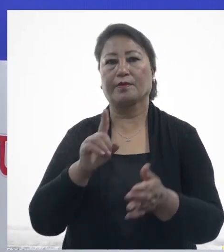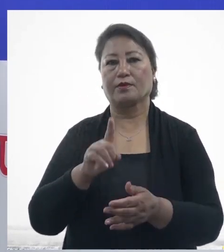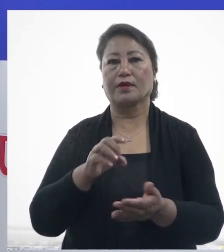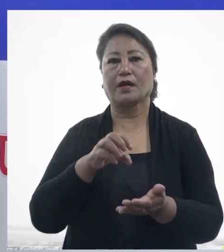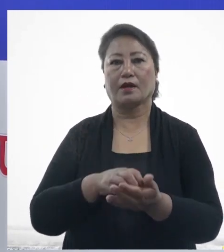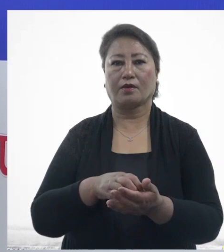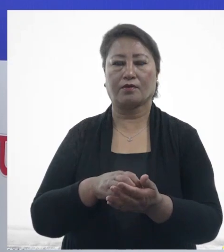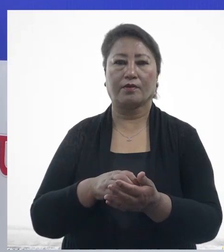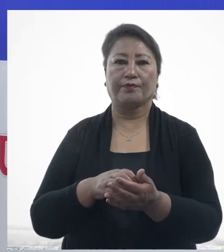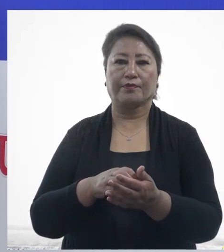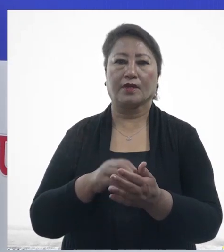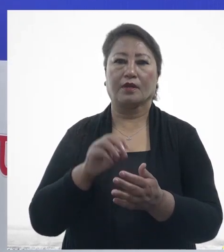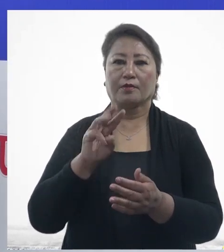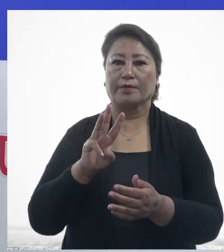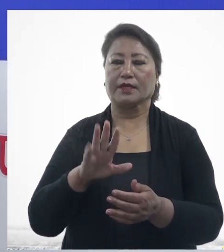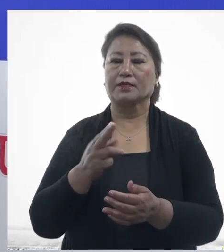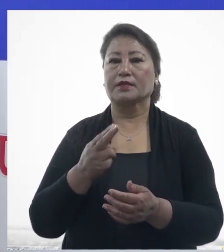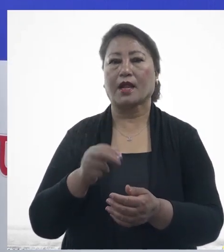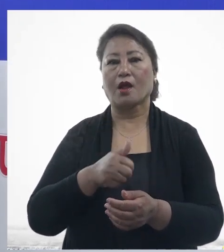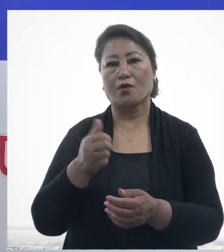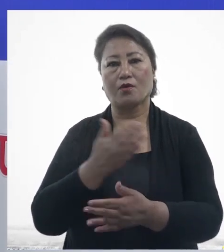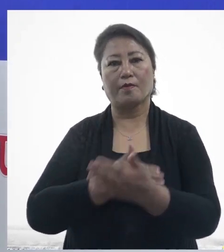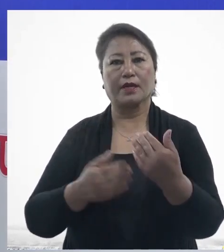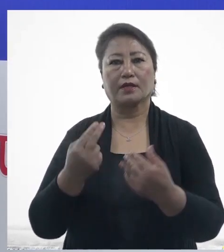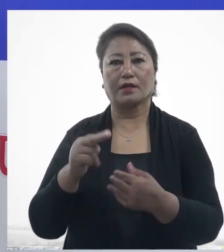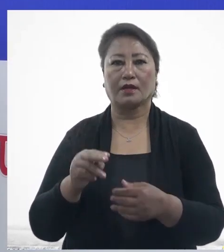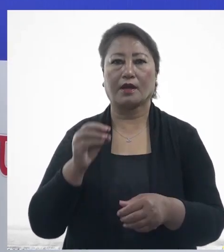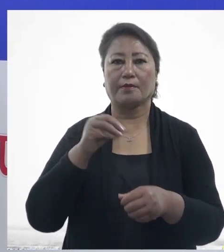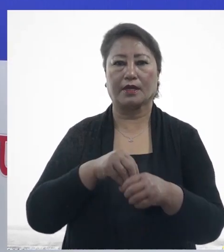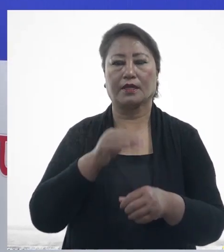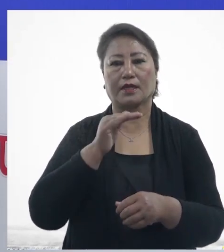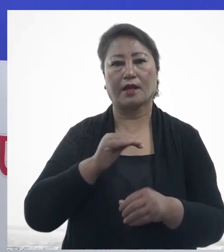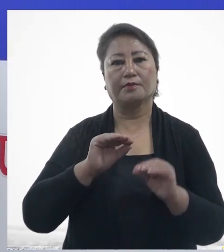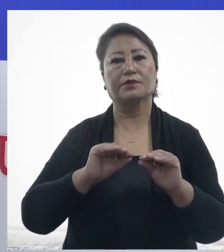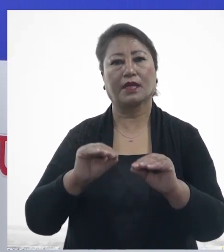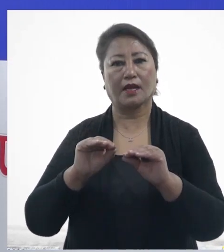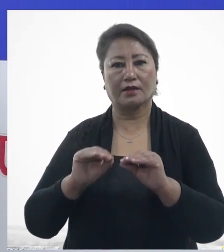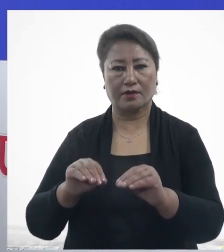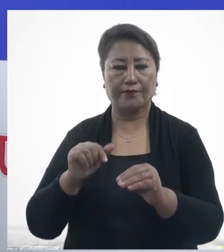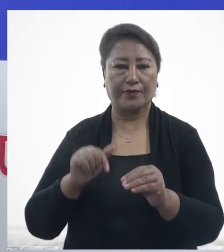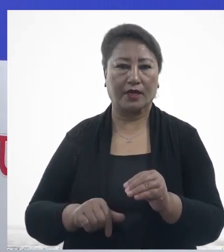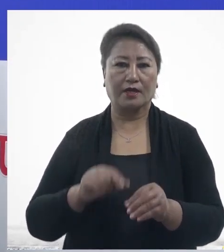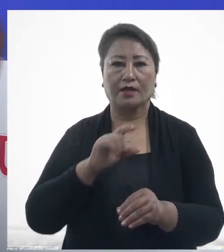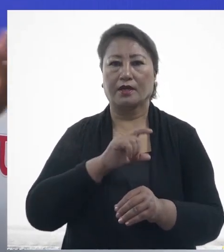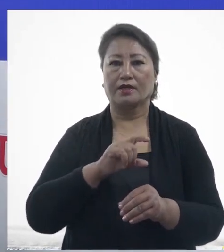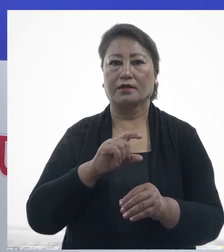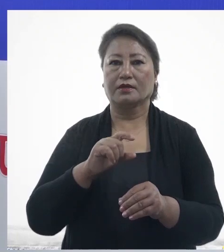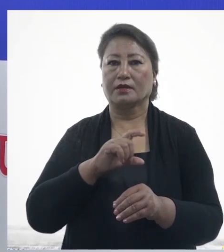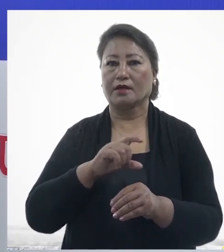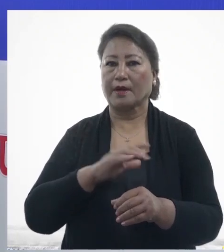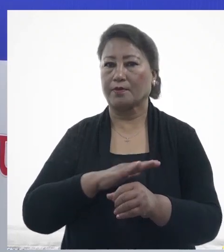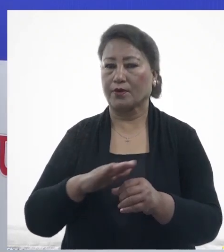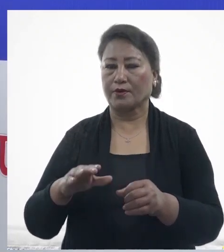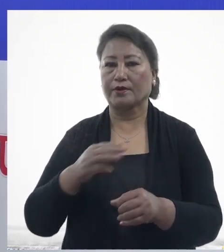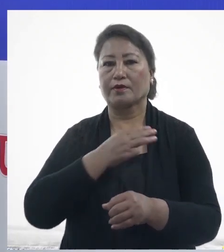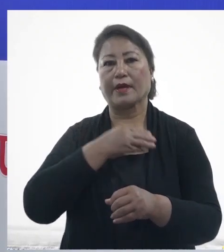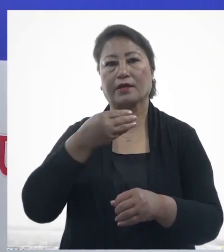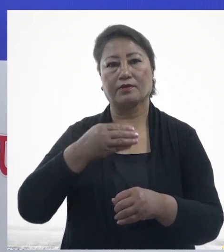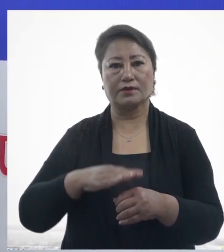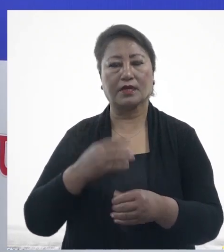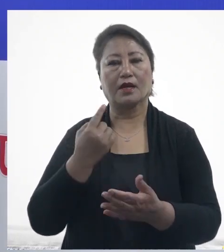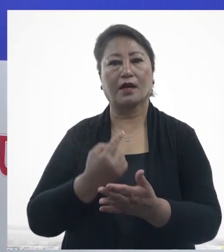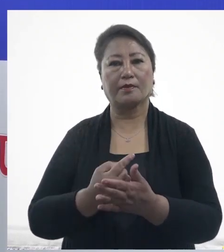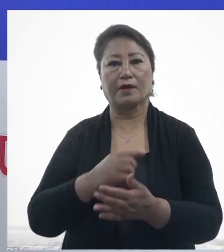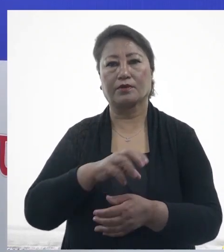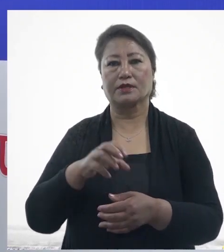लिएर त्यहाँ चाहिँ 35 अरू अपाङ्गता भएका व्यक्तिहरूलाई राखेर उहाँलाई त्यहाँ पनि हामीले तालिम दिइरहेको छौँ। अहिले हामी चाहिँ नेपाल हामी चाहिँ छन् त नेपालभरिको मान्छेहरू हुन्छ काठमाडौँकै लोकल